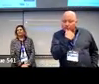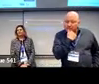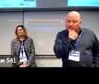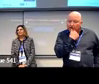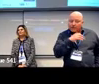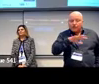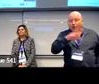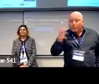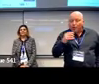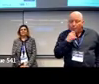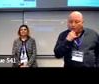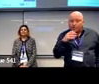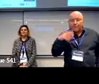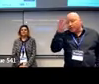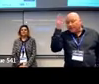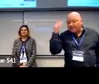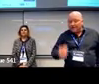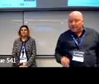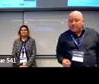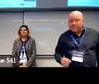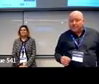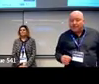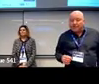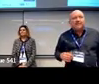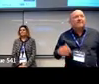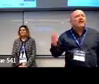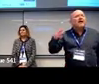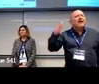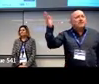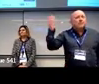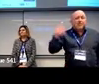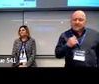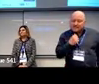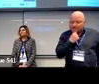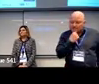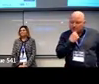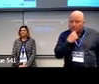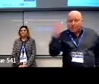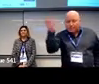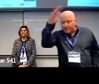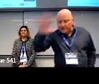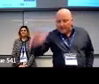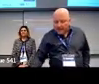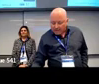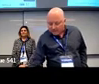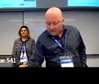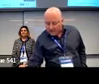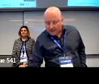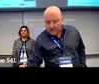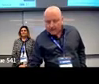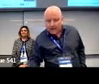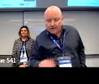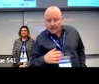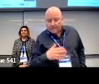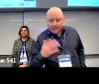exemple de ce que ça donne pour un chapitre. Donc, évidemment, le chapitre commence avec les objectifs du chapitre,